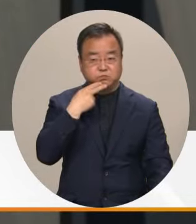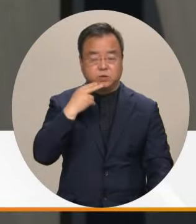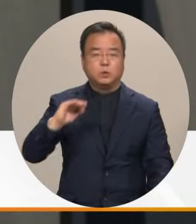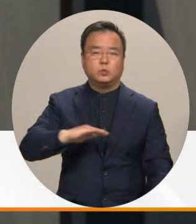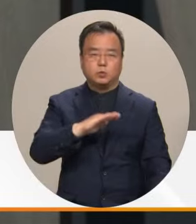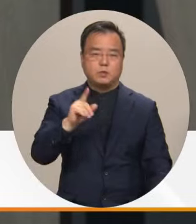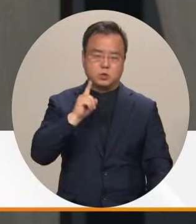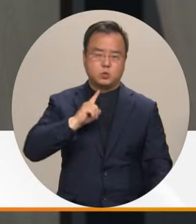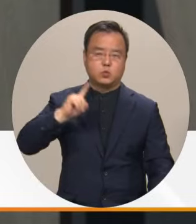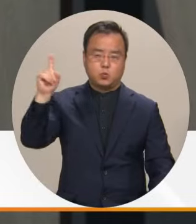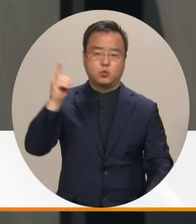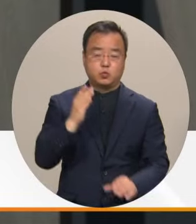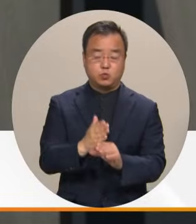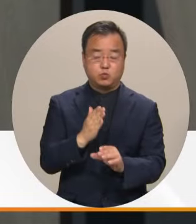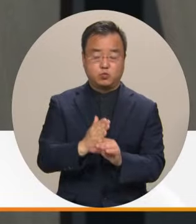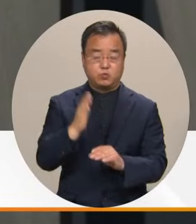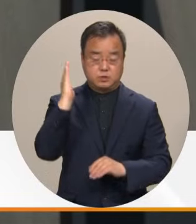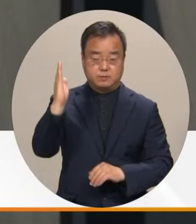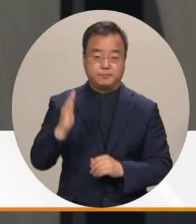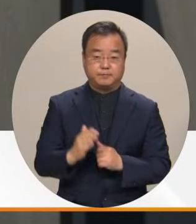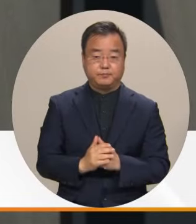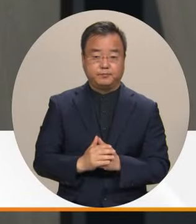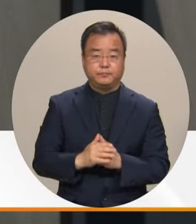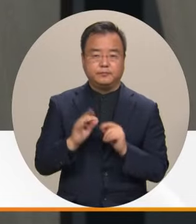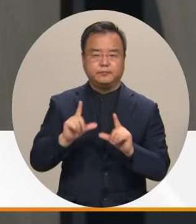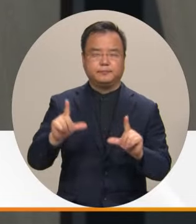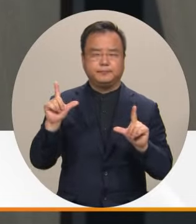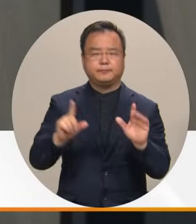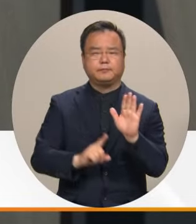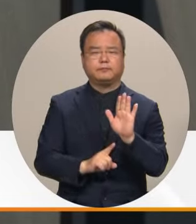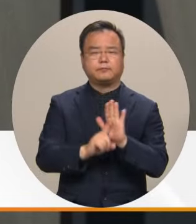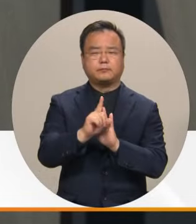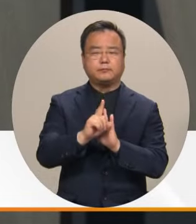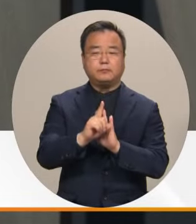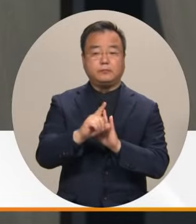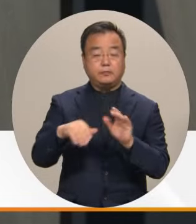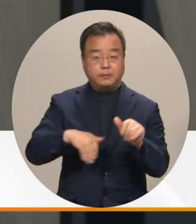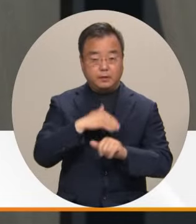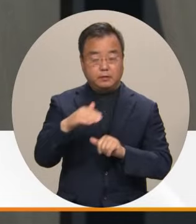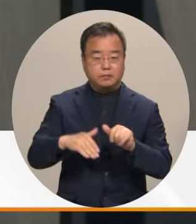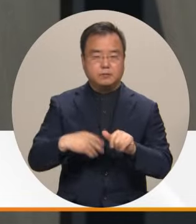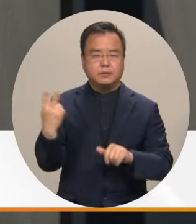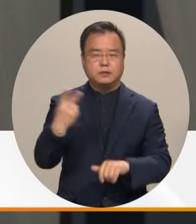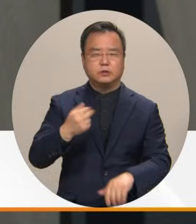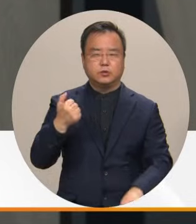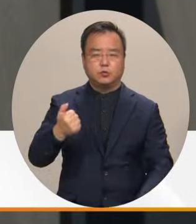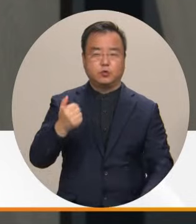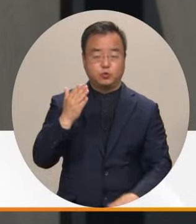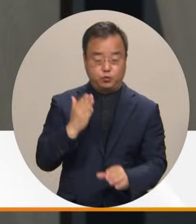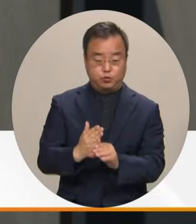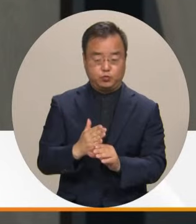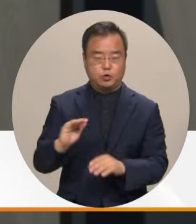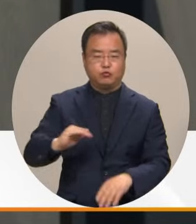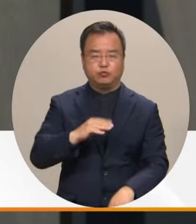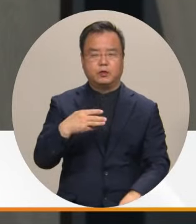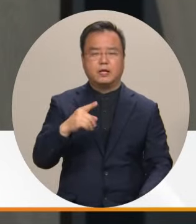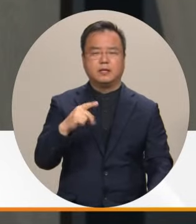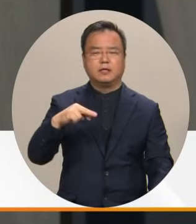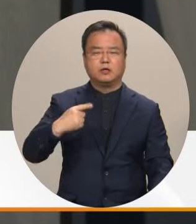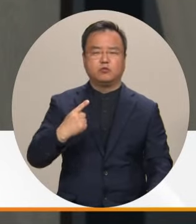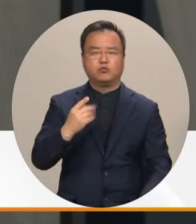우리가 소송을통해제기하는쟁점중하나입니다. 기후변화의심각성은2050년까지탄소중립을 달성하느냐마느냐에따라결정되는것이아닙니다.기후변화의심각성은